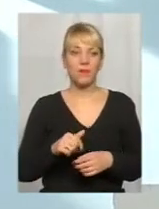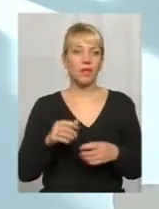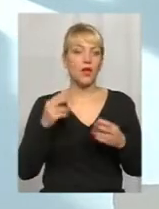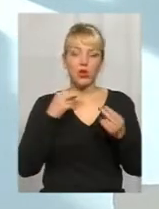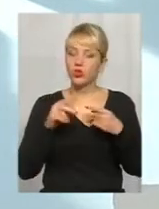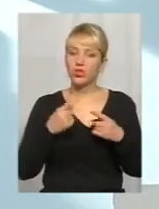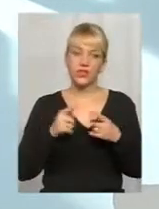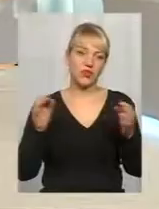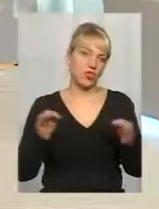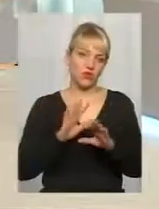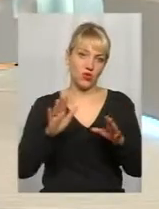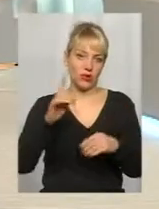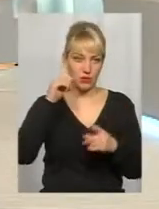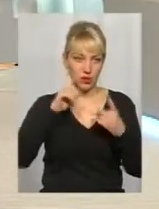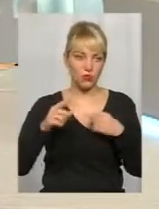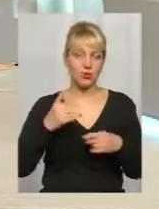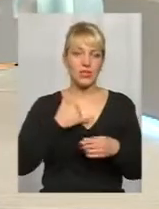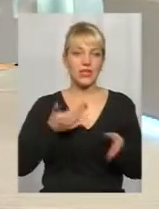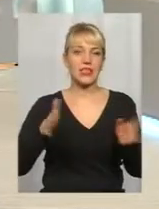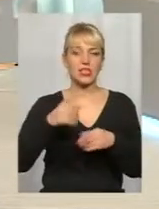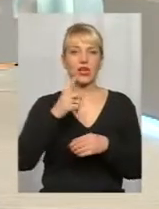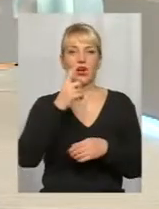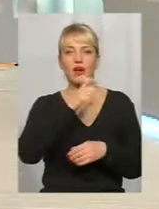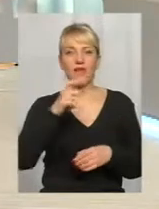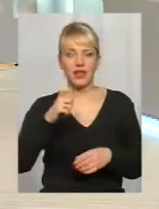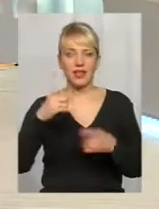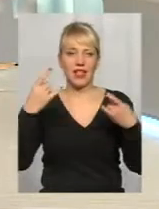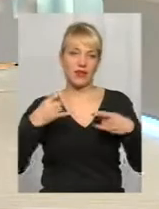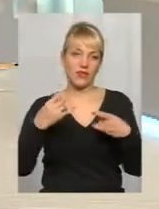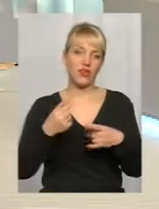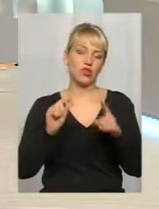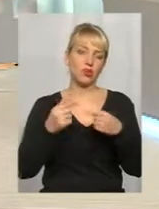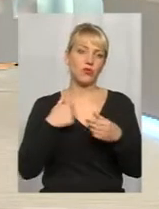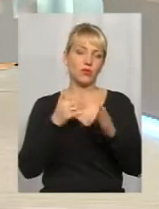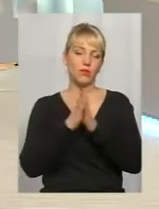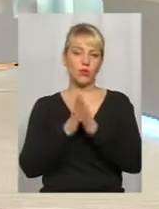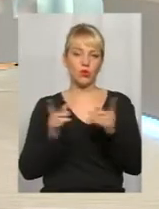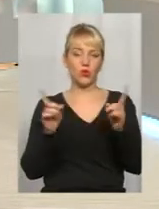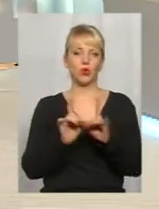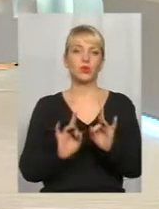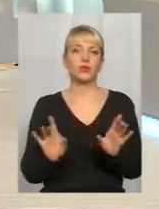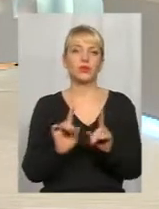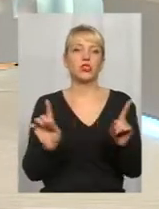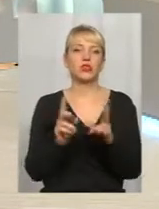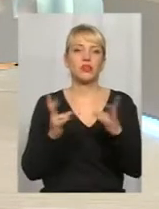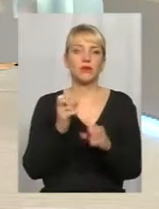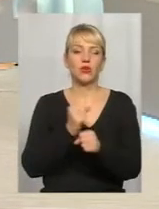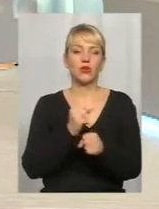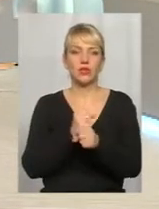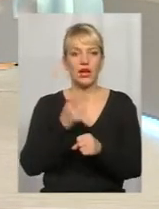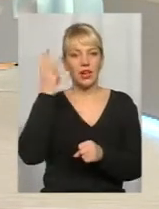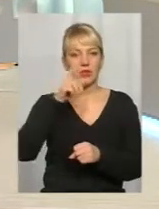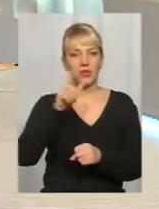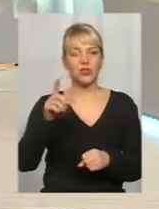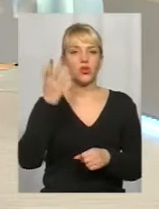ничего не придумать. господин Галина, у осталось буквально одна хвилина эфира. Я очень попрошу коротко объяснить, что же стоит делать хмельничанам,